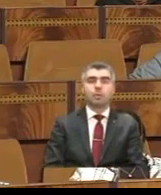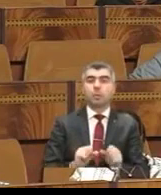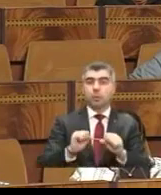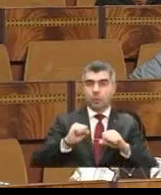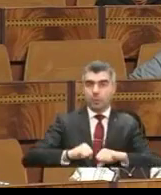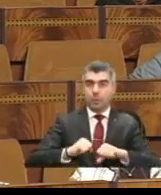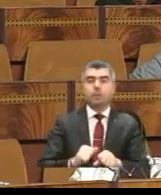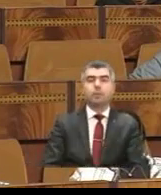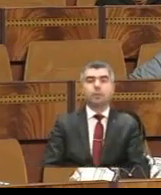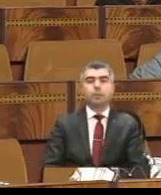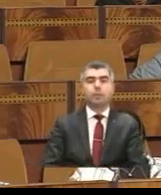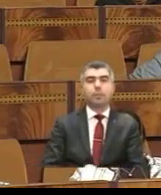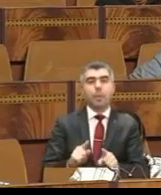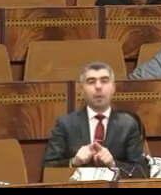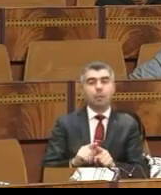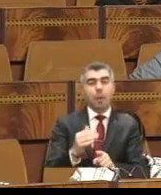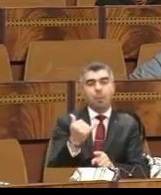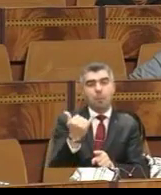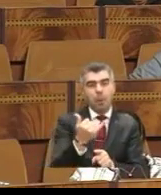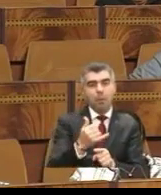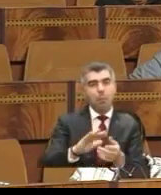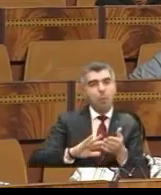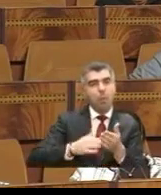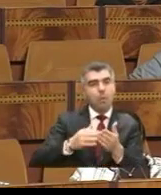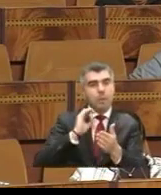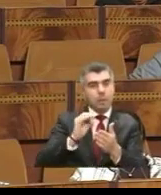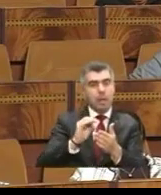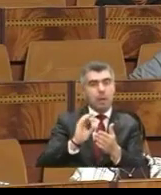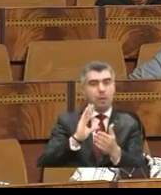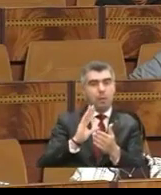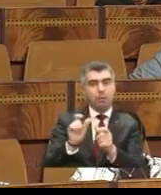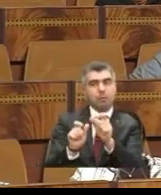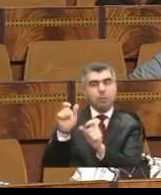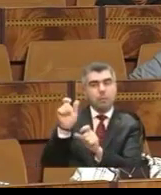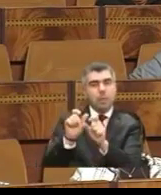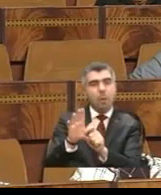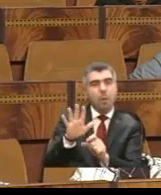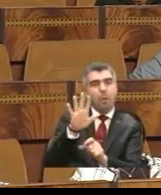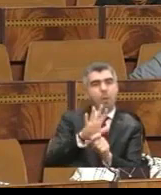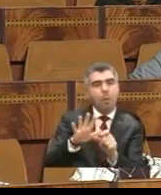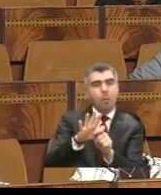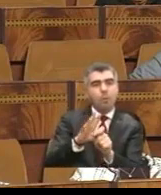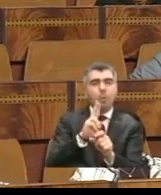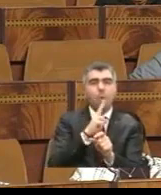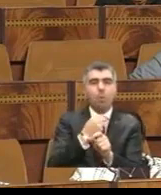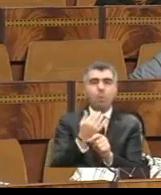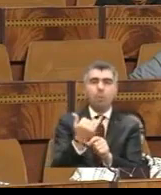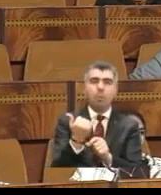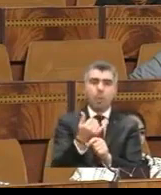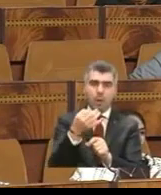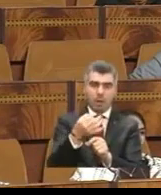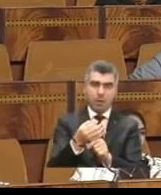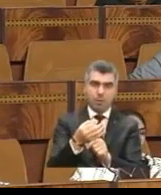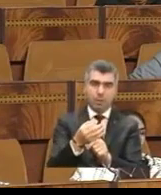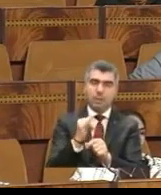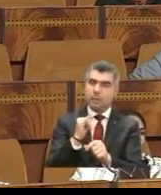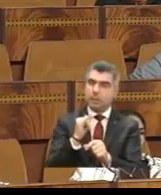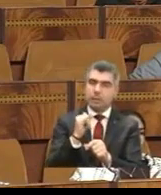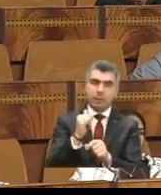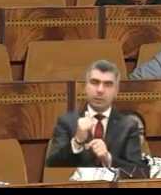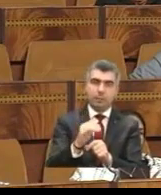حكومة قوية قادرة مقتدرة، حكومة جشة عشة هشة بشة، لا نريد